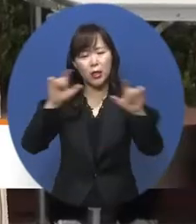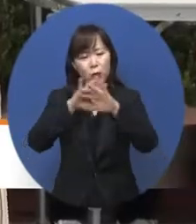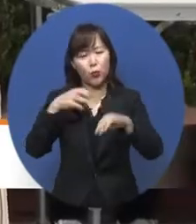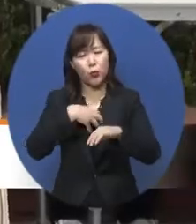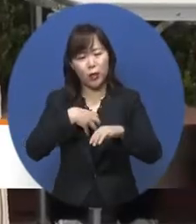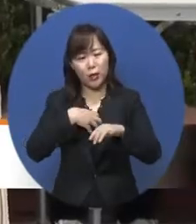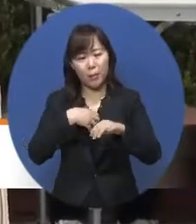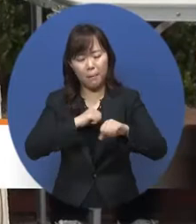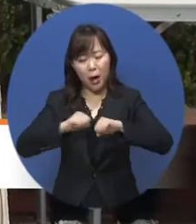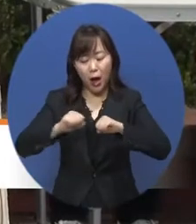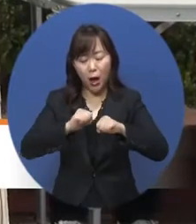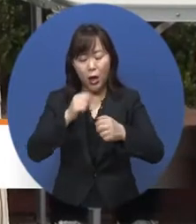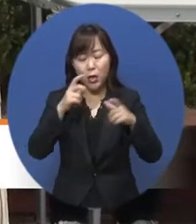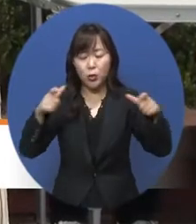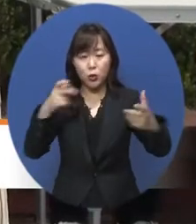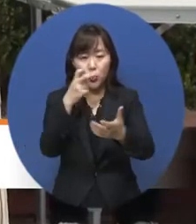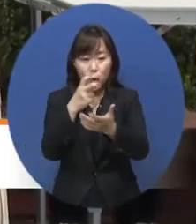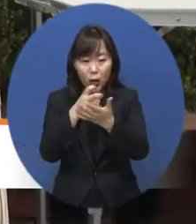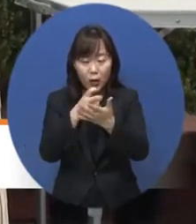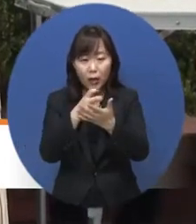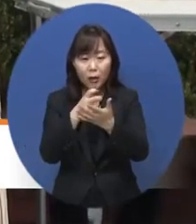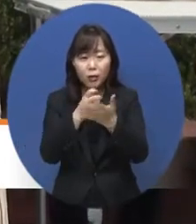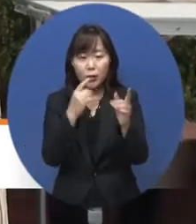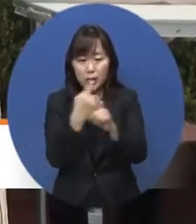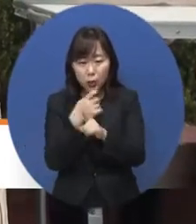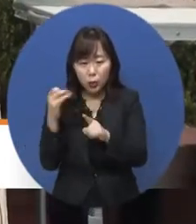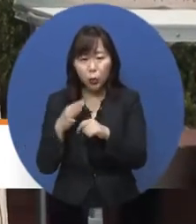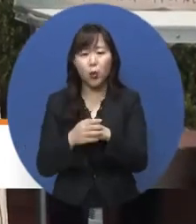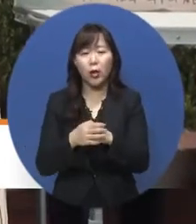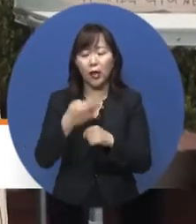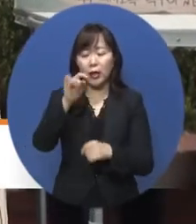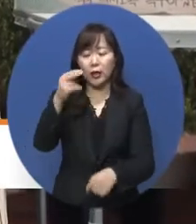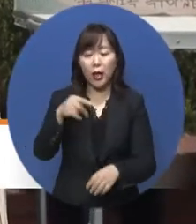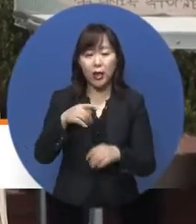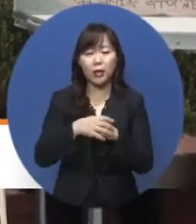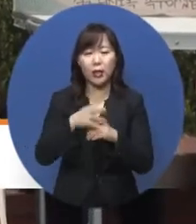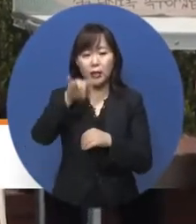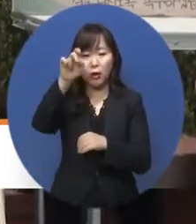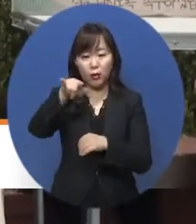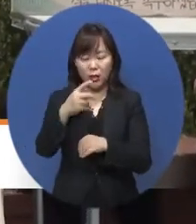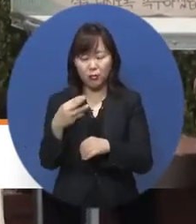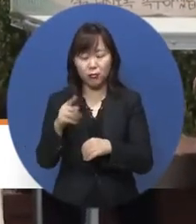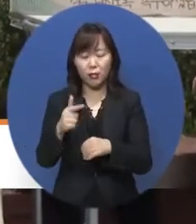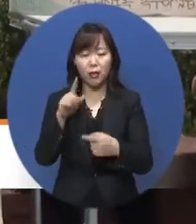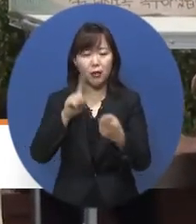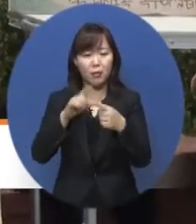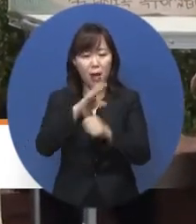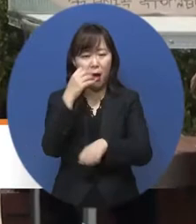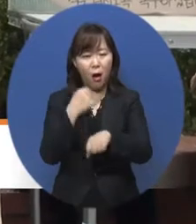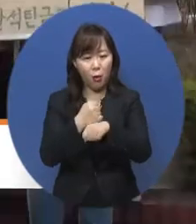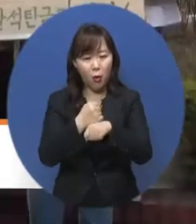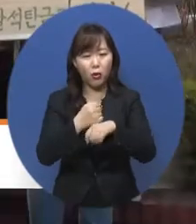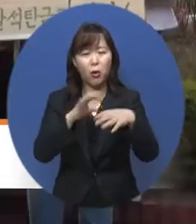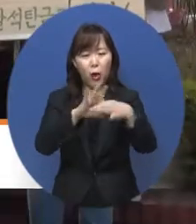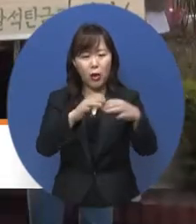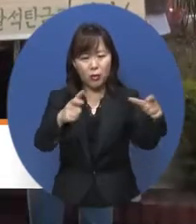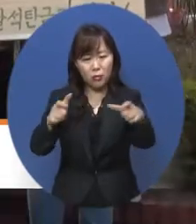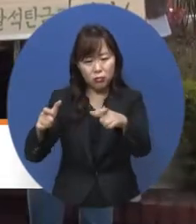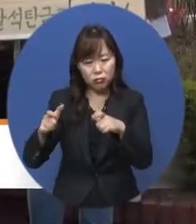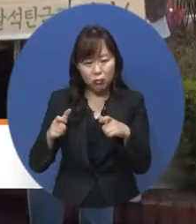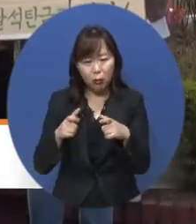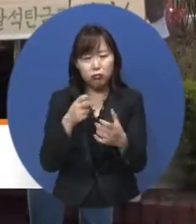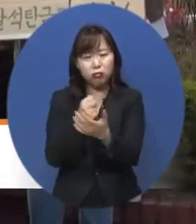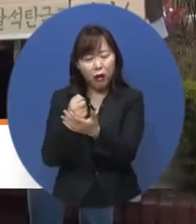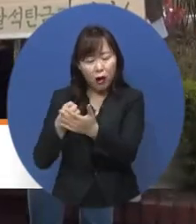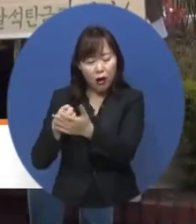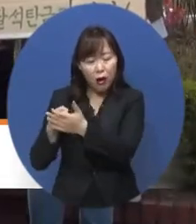제정과 탈석탄 금고조례 개정, 일회용품 사용제한 조례 제정 등 의정부시의 기후위기